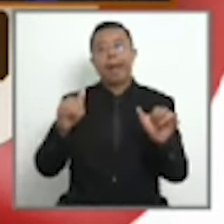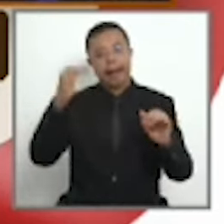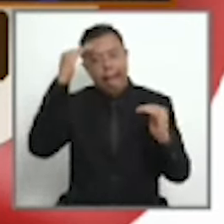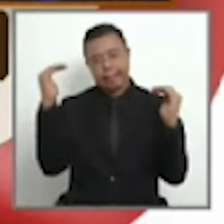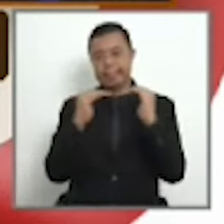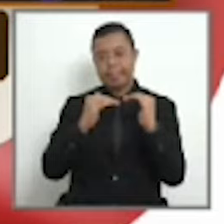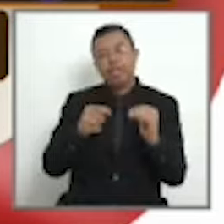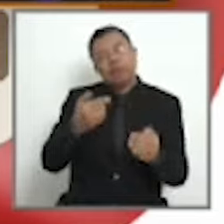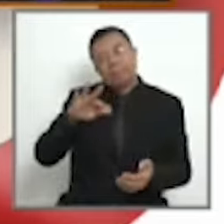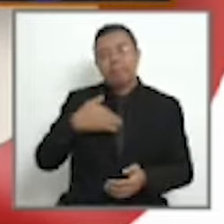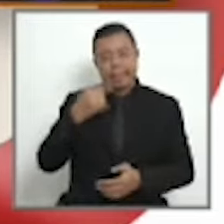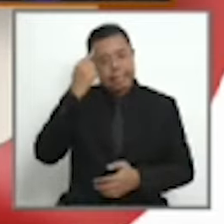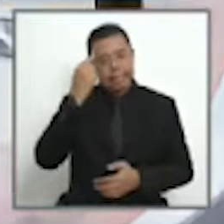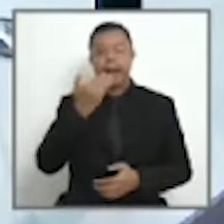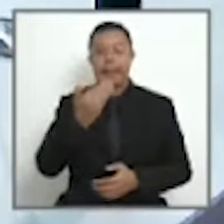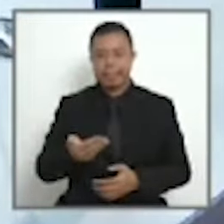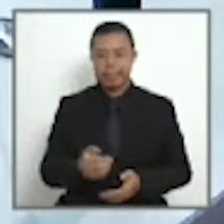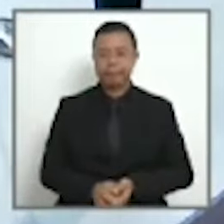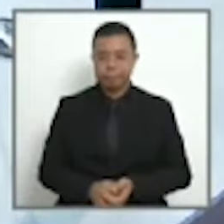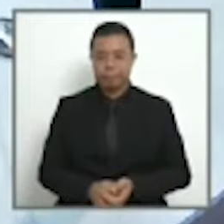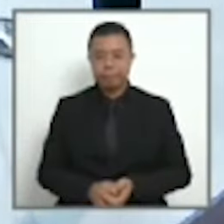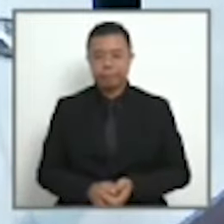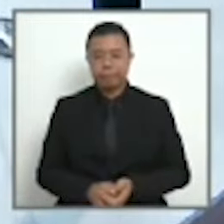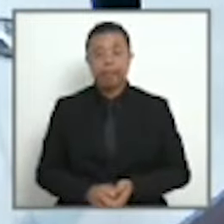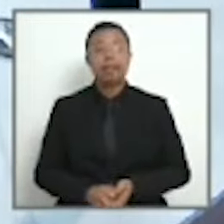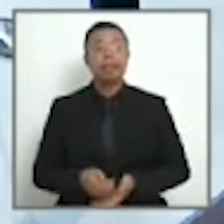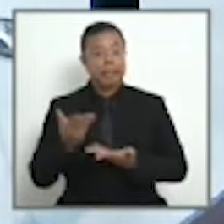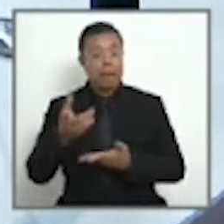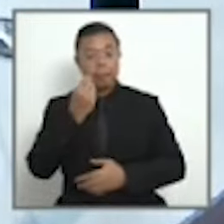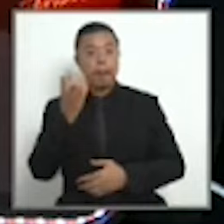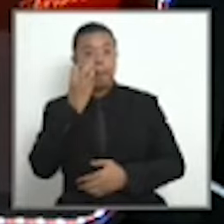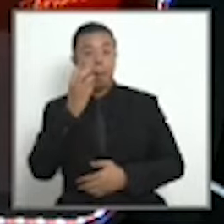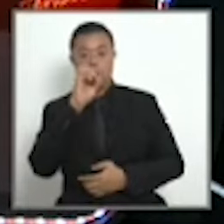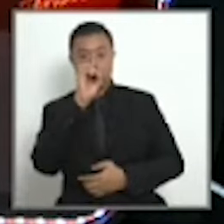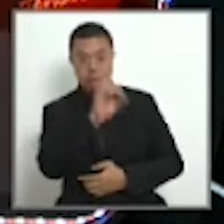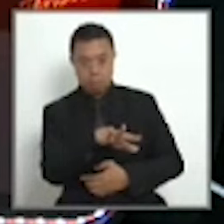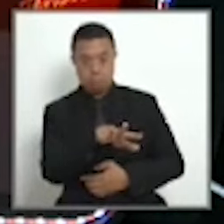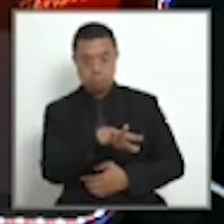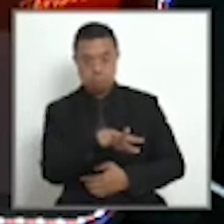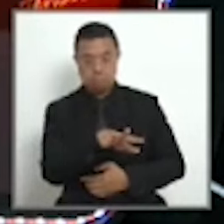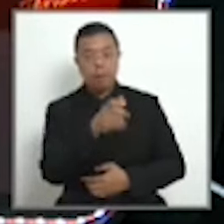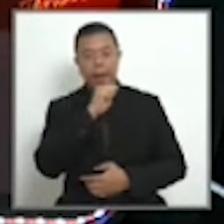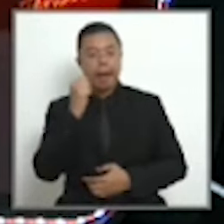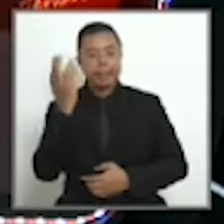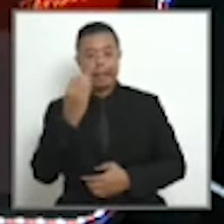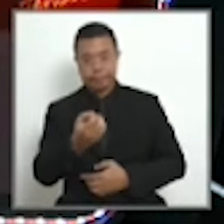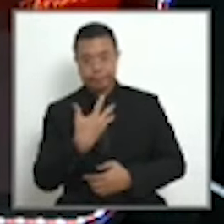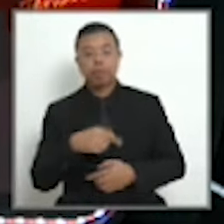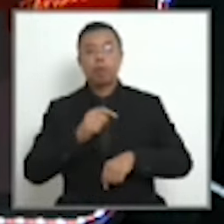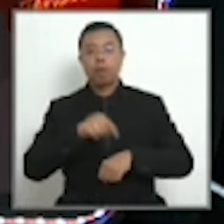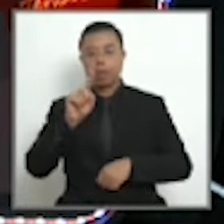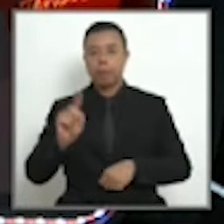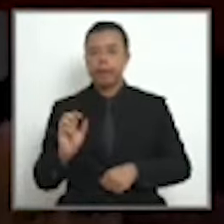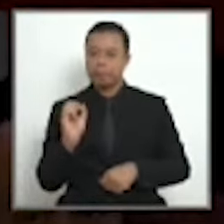laki-laki itu kira-kira Pak Terima kasih baik kami berikan kesempatan Pak Prabowo menanggapi respon dari Pak Anis tadi waktunya